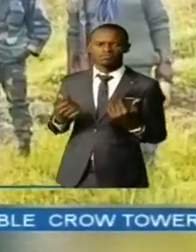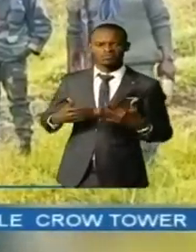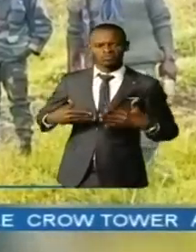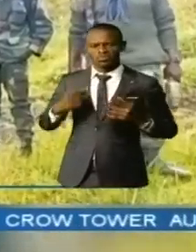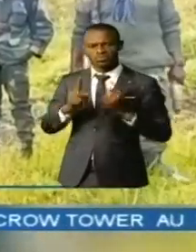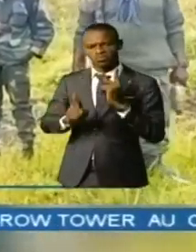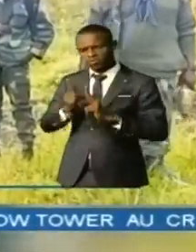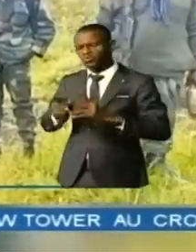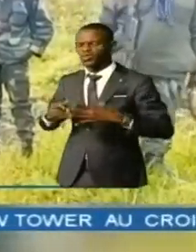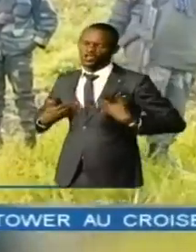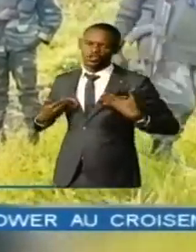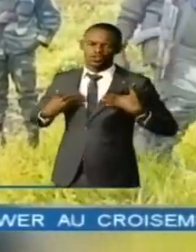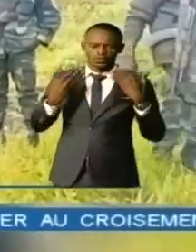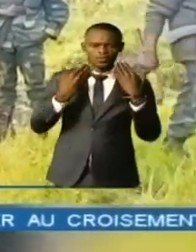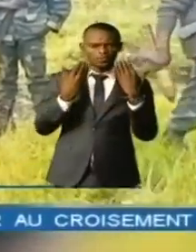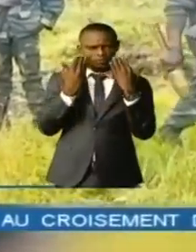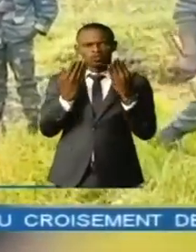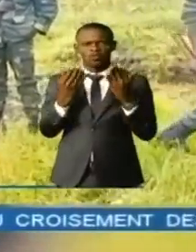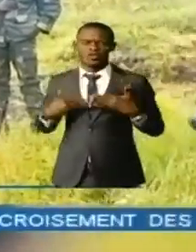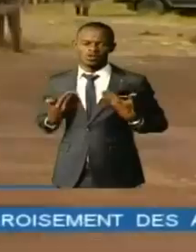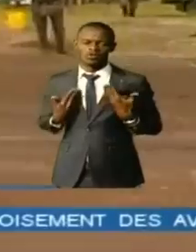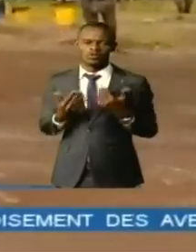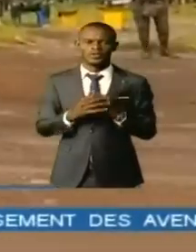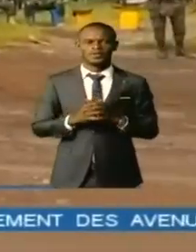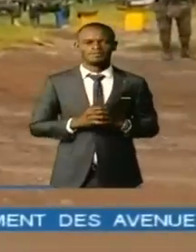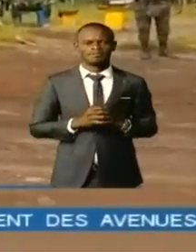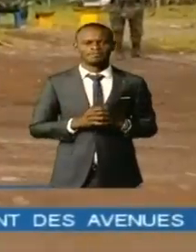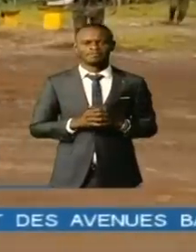satisfaction de notre population. Voilà.